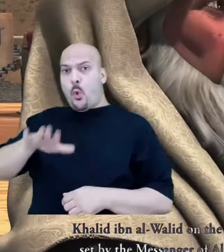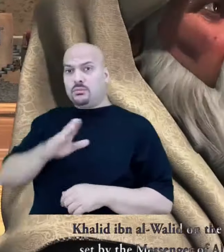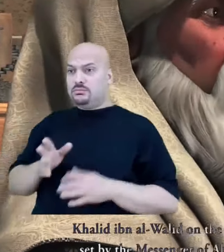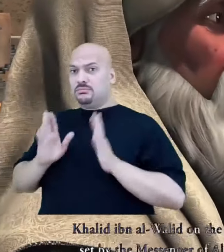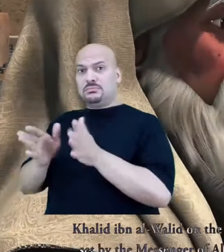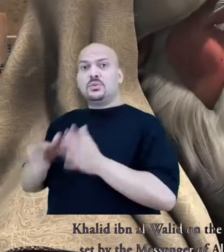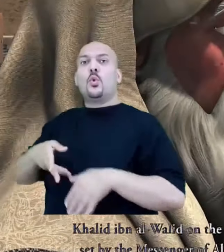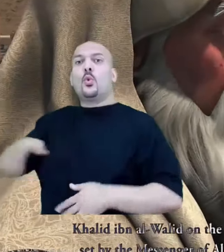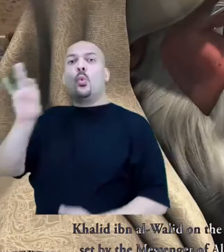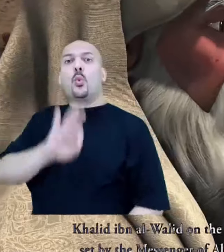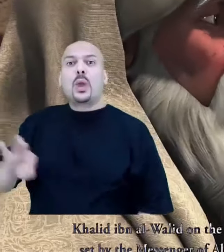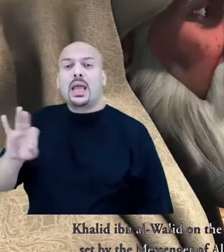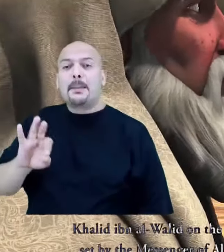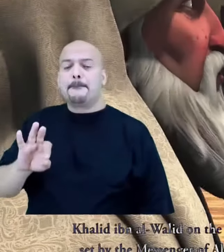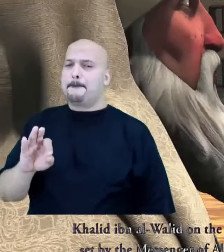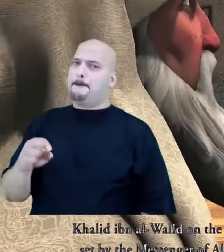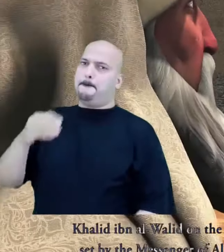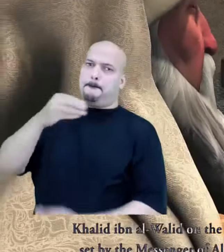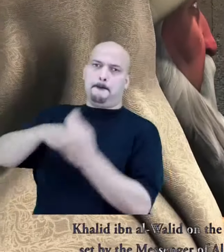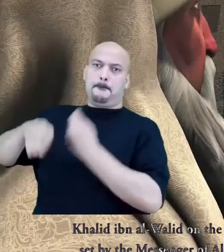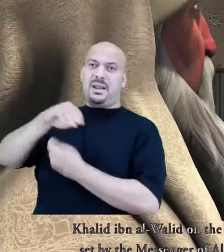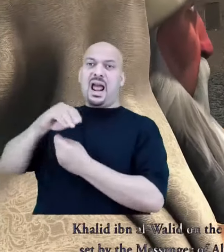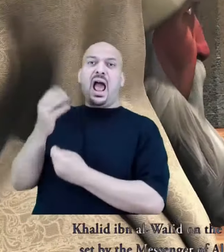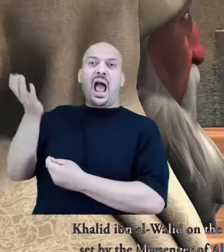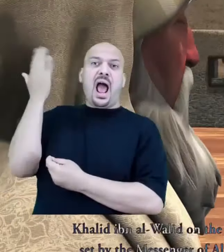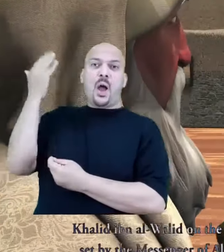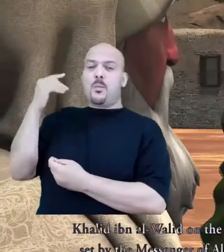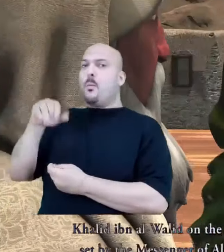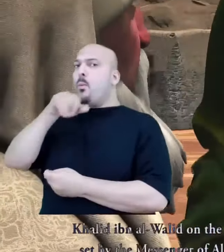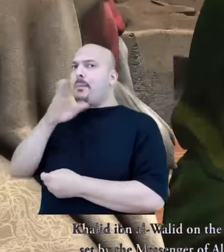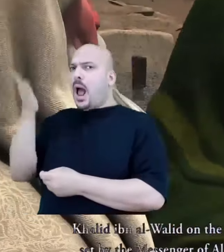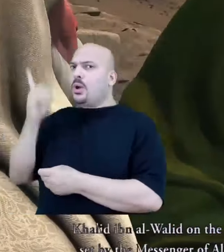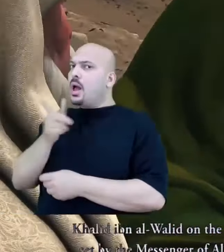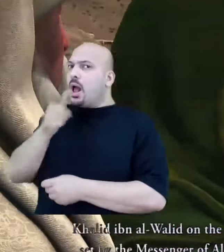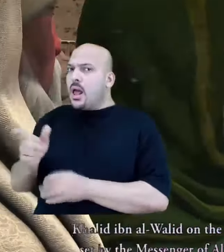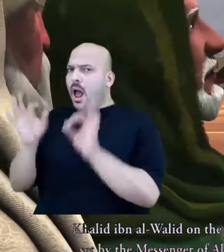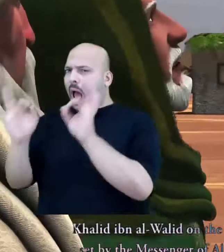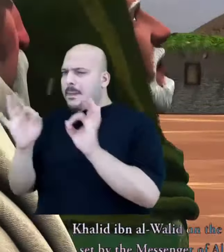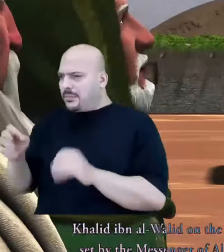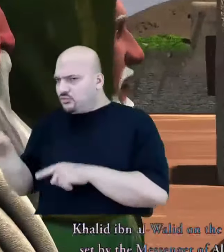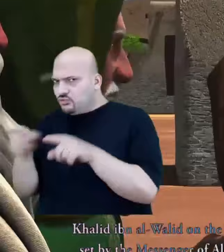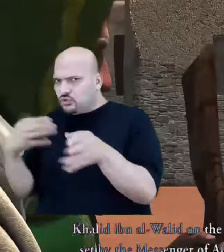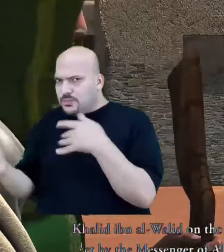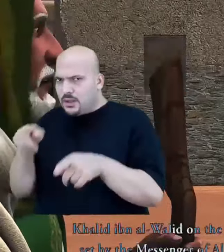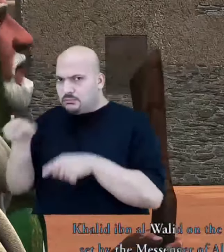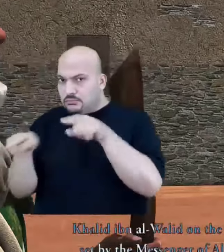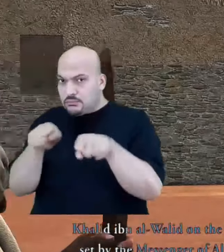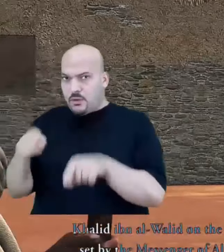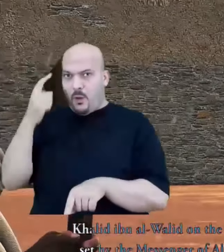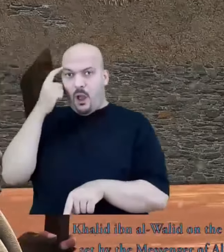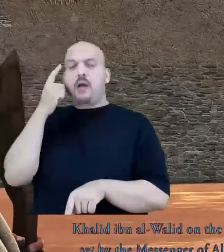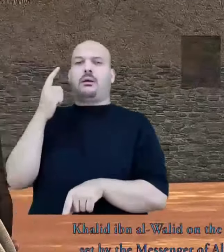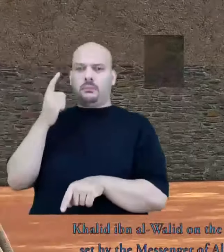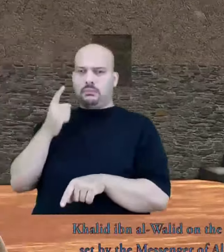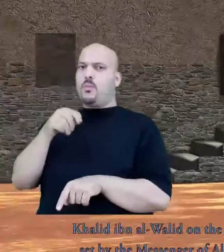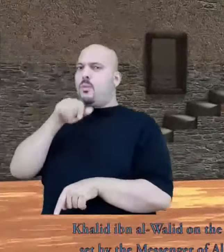المسلمين يتجه إلى مكة من الطريق الذي حدده له رسول